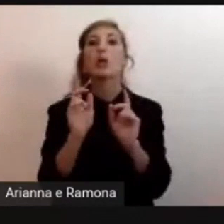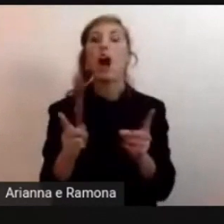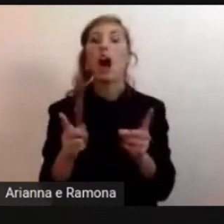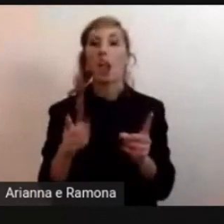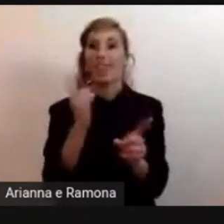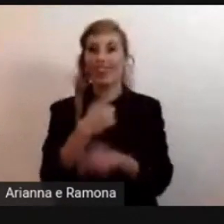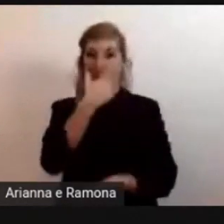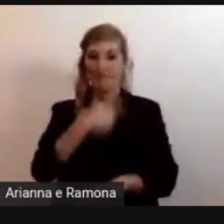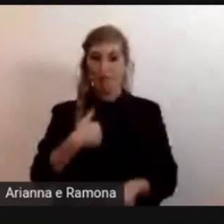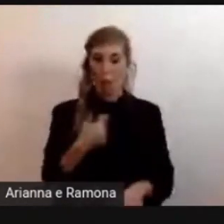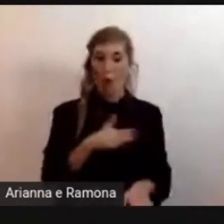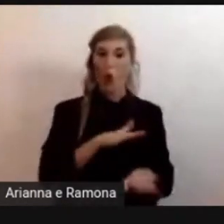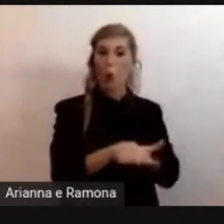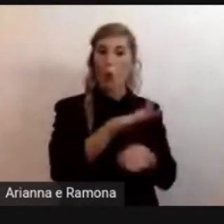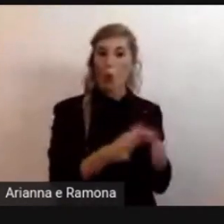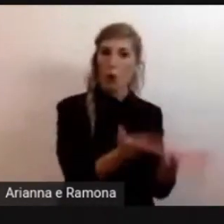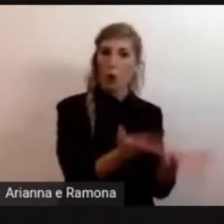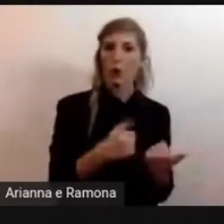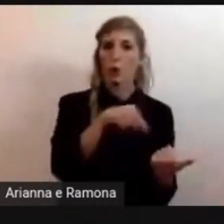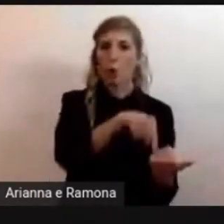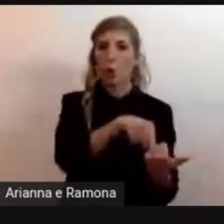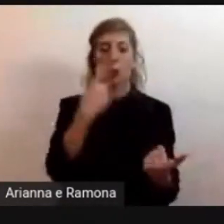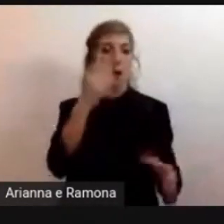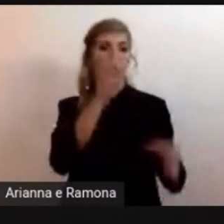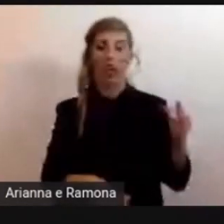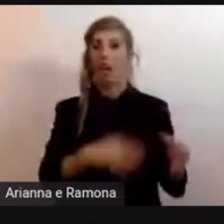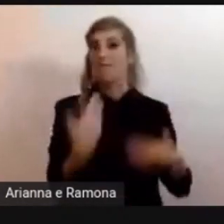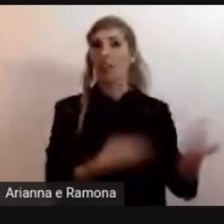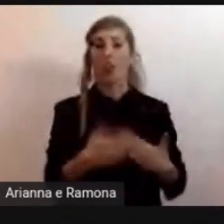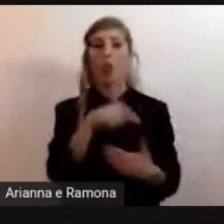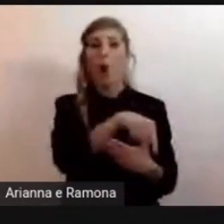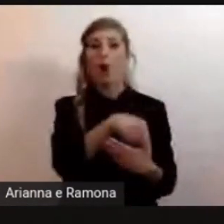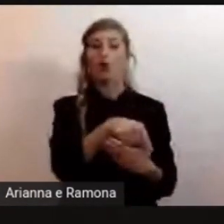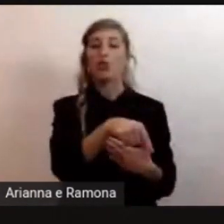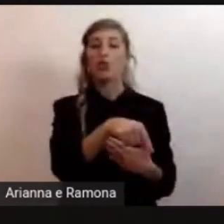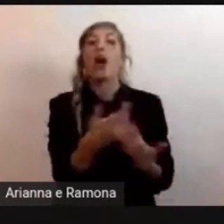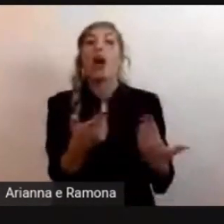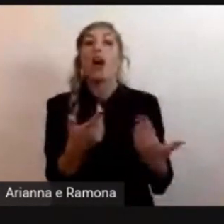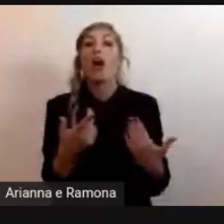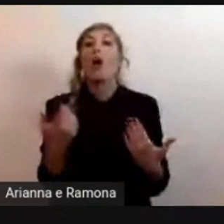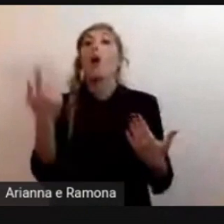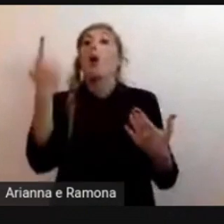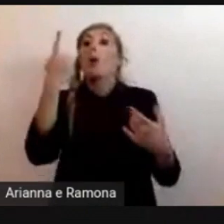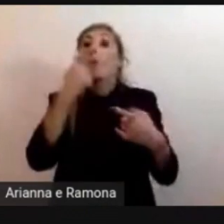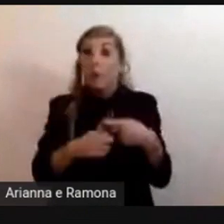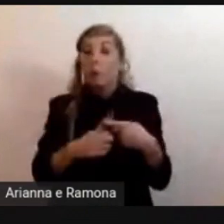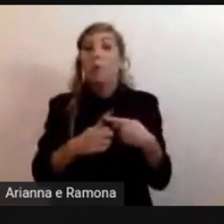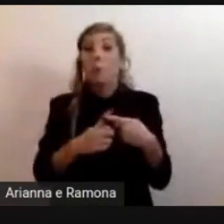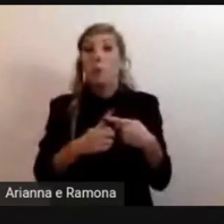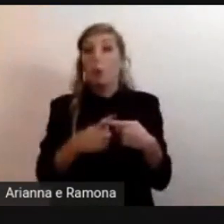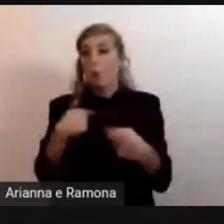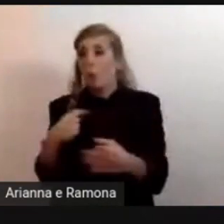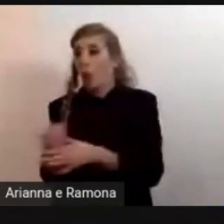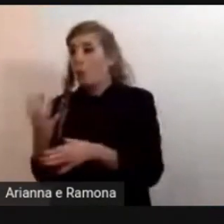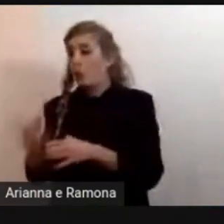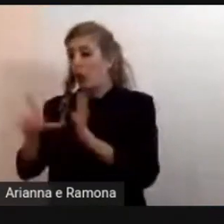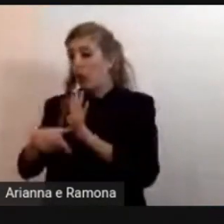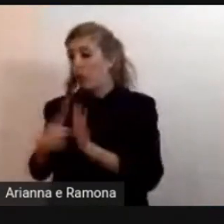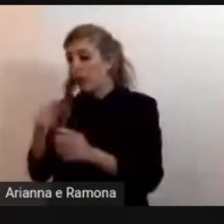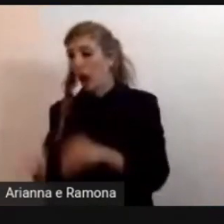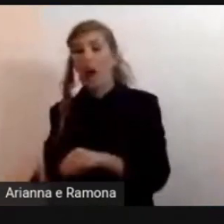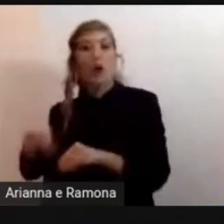consumare in modo più ampio possibile ciò che altrettanto correggiamo